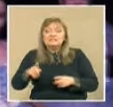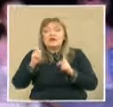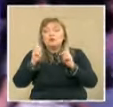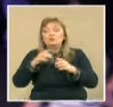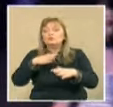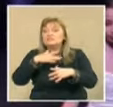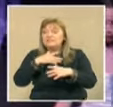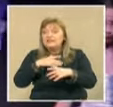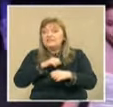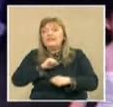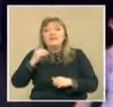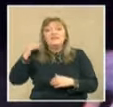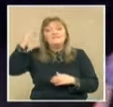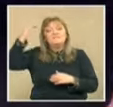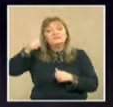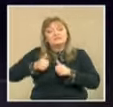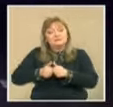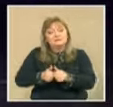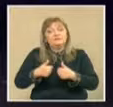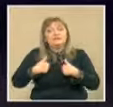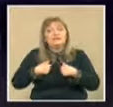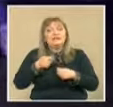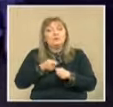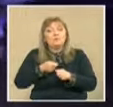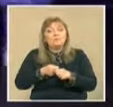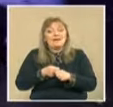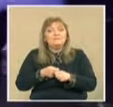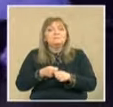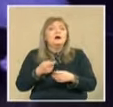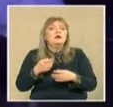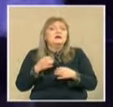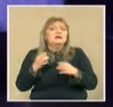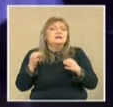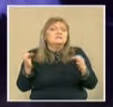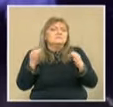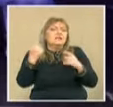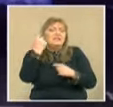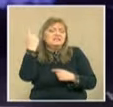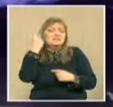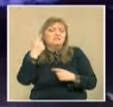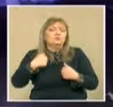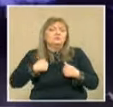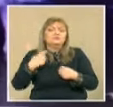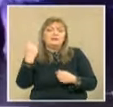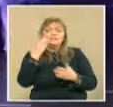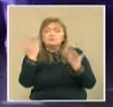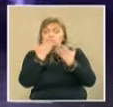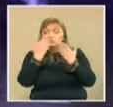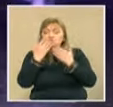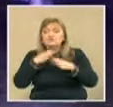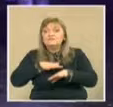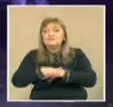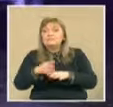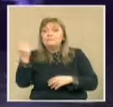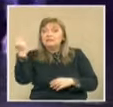възрастен човек им акомпанира. Това, което ние правим уникално и мисля, че сме единственото училище в системата на училищата по изкуствата, ние вкарваме